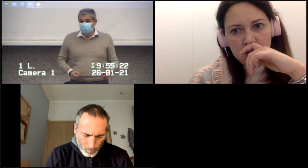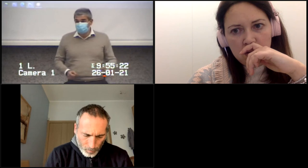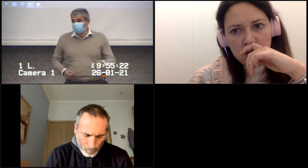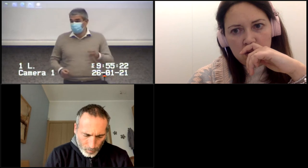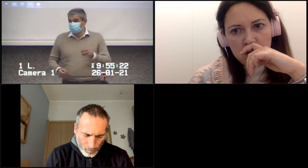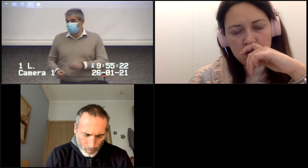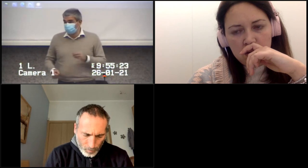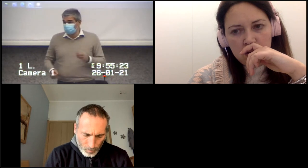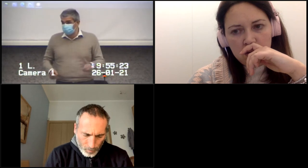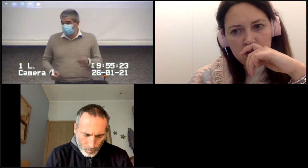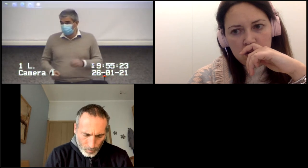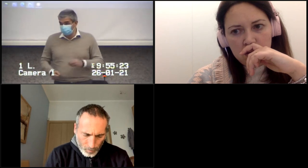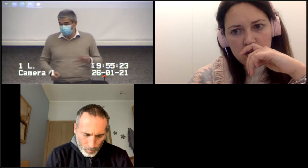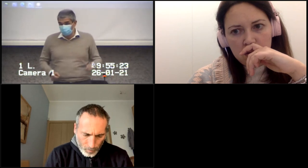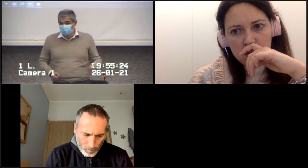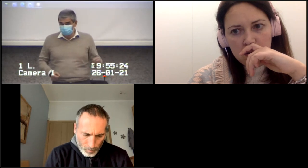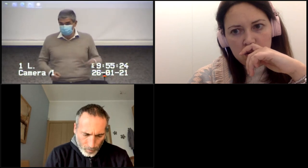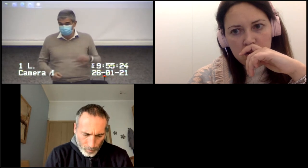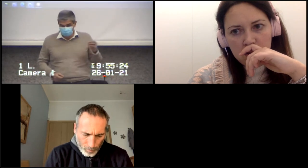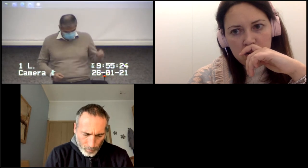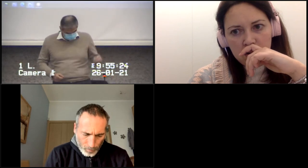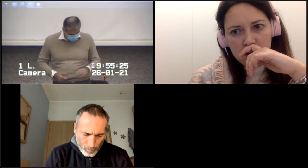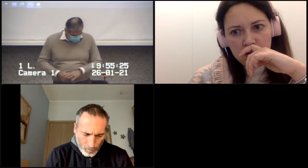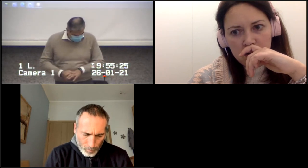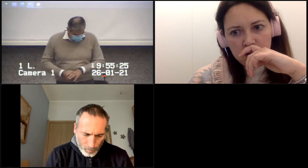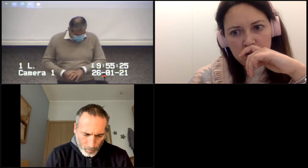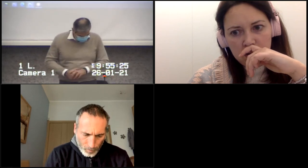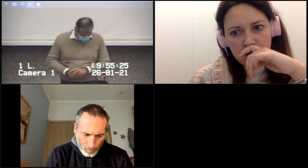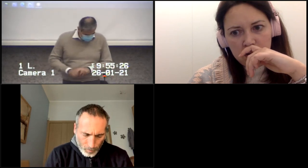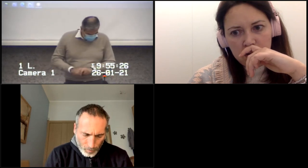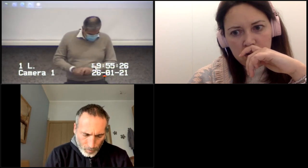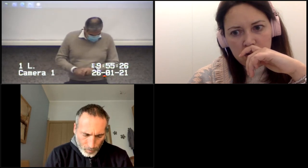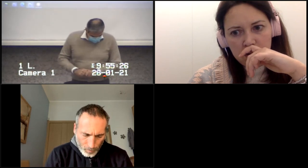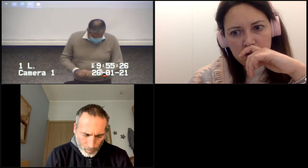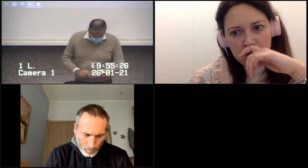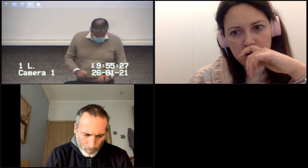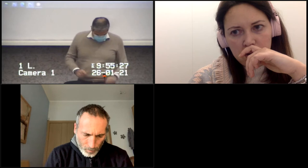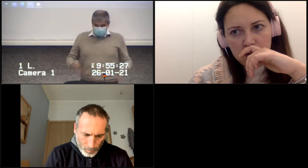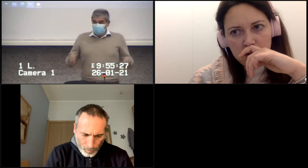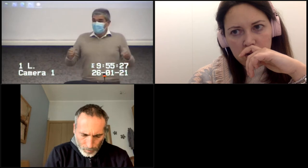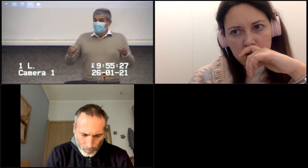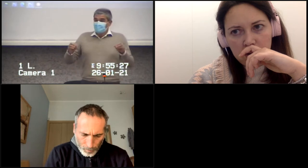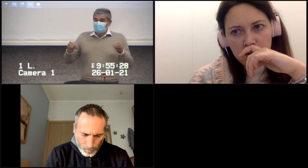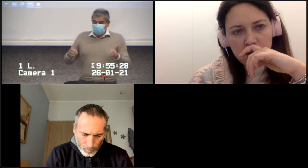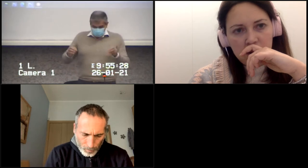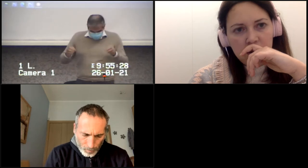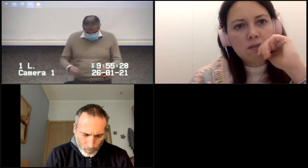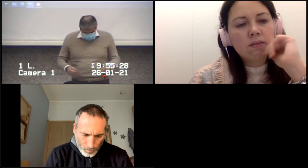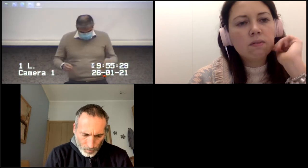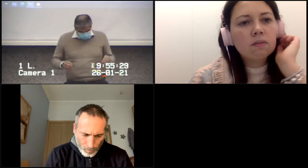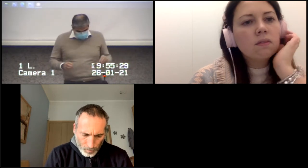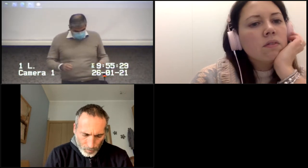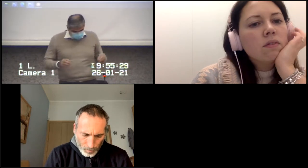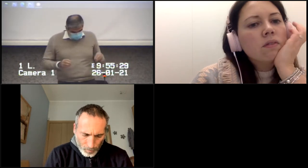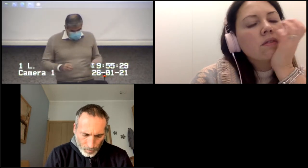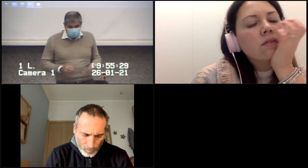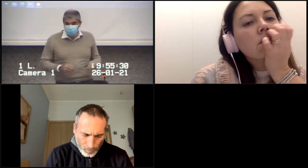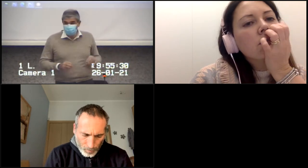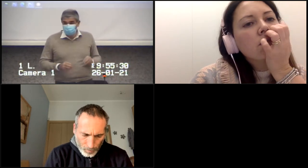di servizio e un'ulteriore residua parte occupata da un traliccio dell'alta tensione. Nella convenzione